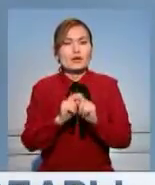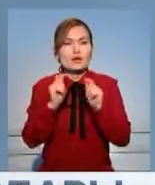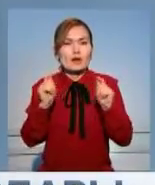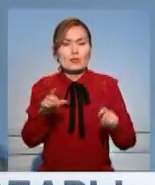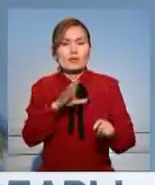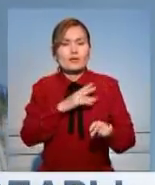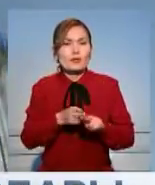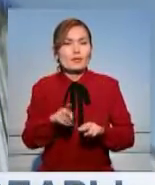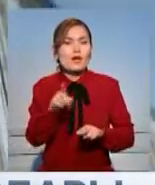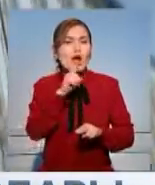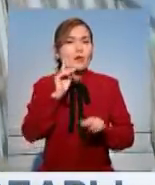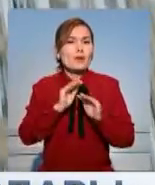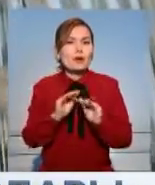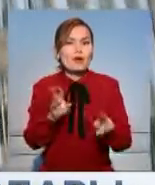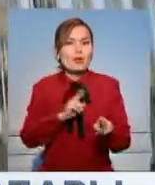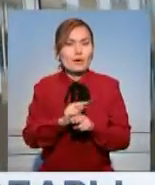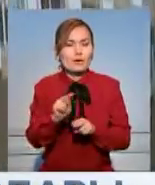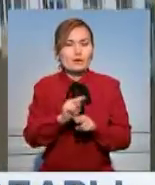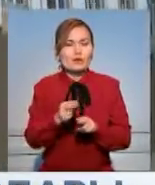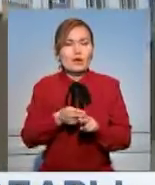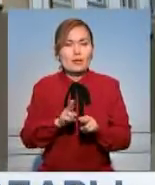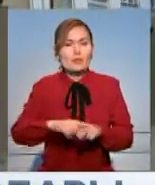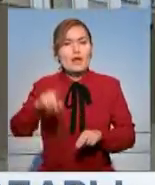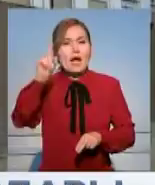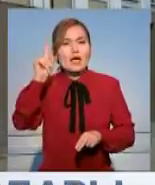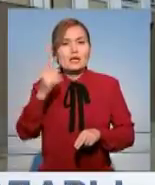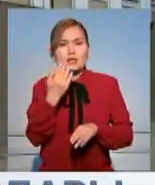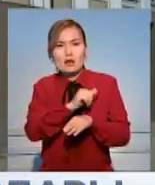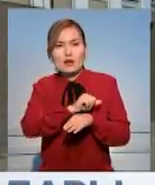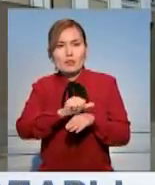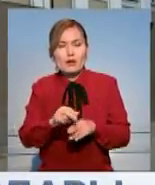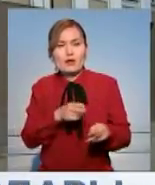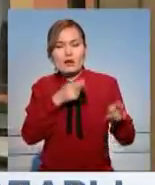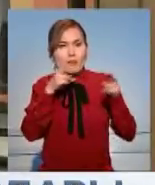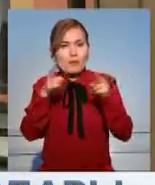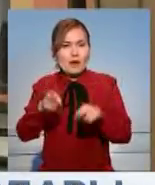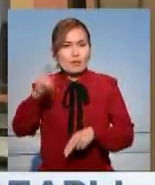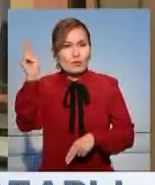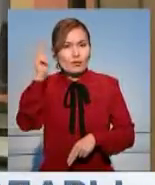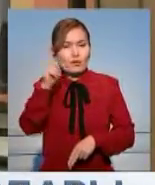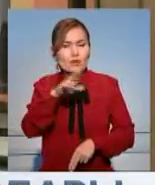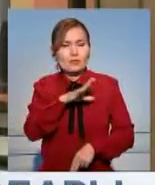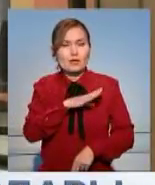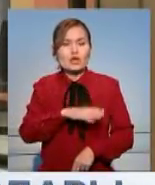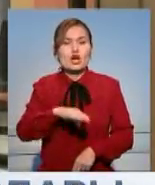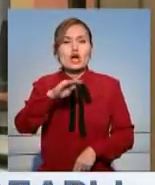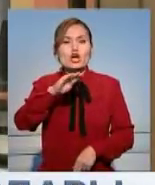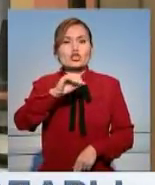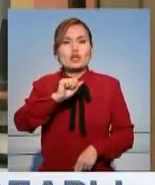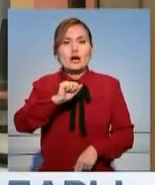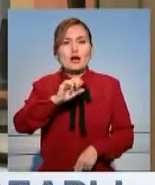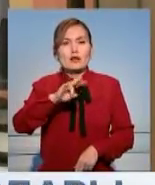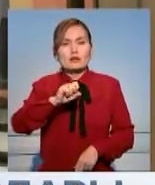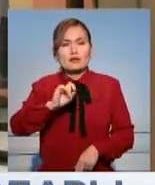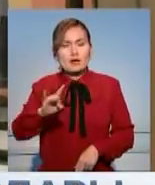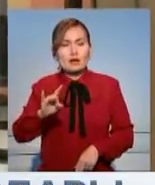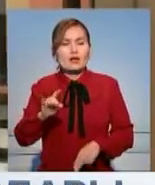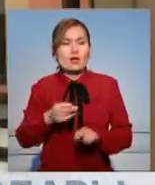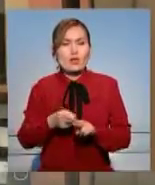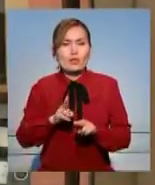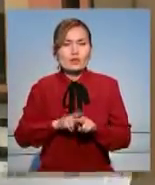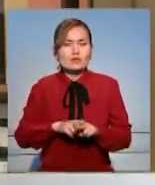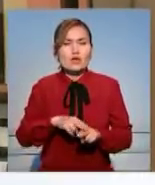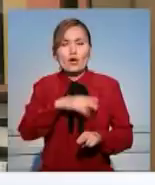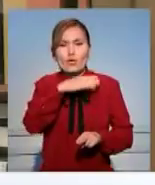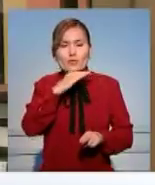сондай-ақ девиантты балалармен жұмыс істеу жөнінен Израильға барып білімін жетілдірген. Жанар көптеген осы салада еңбектер жазып жатыр, монографиясын